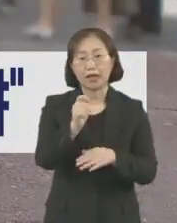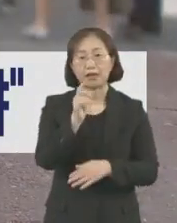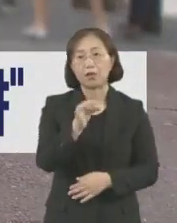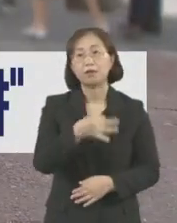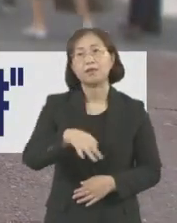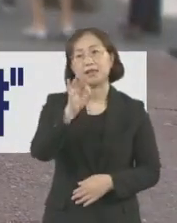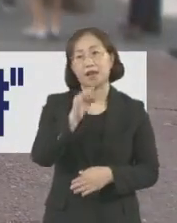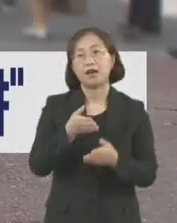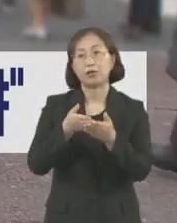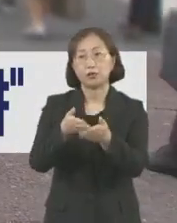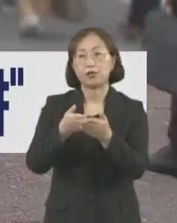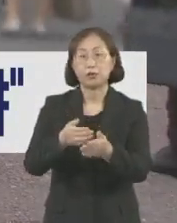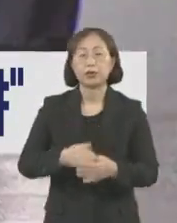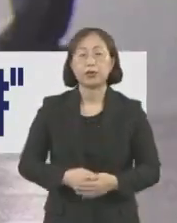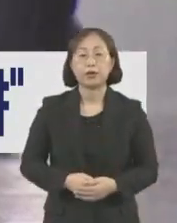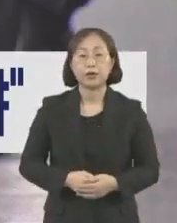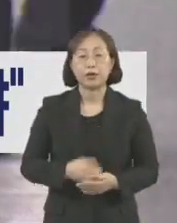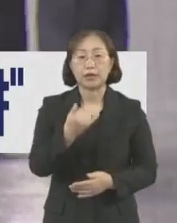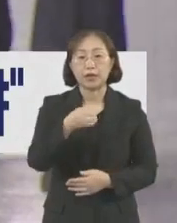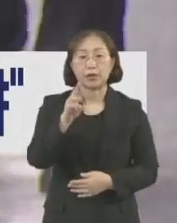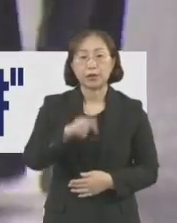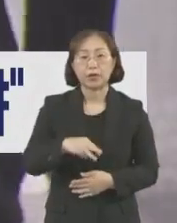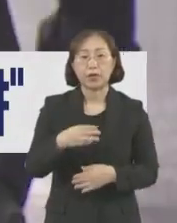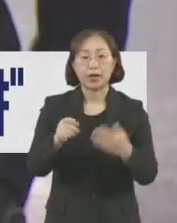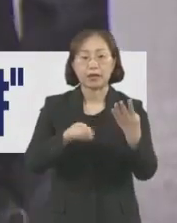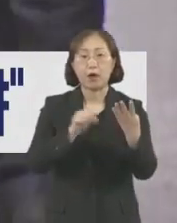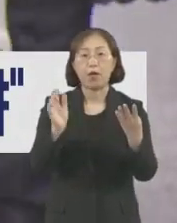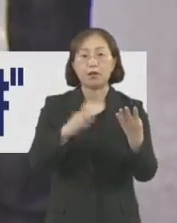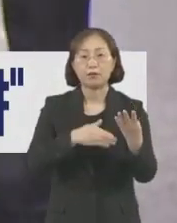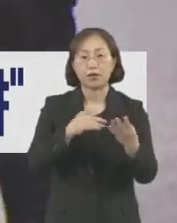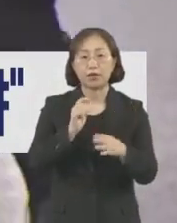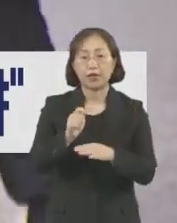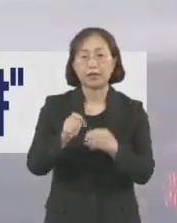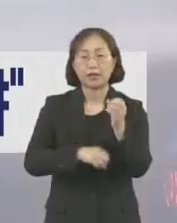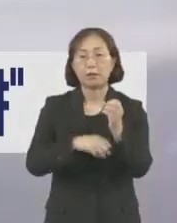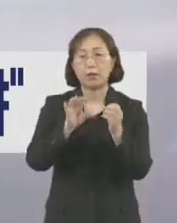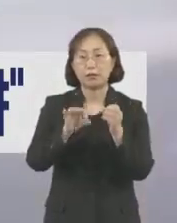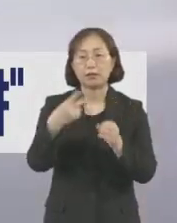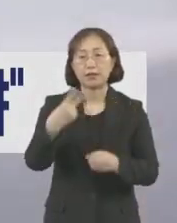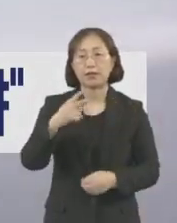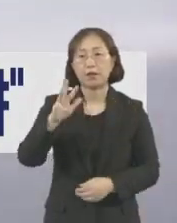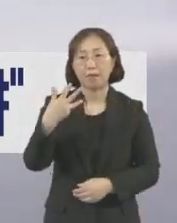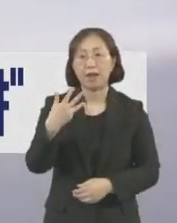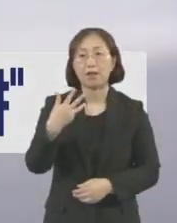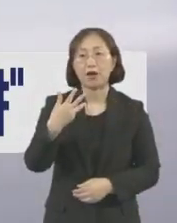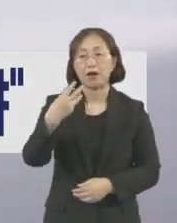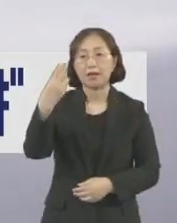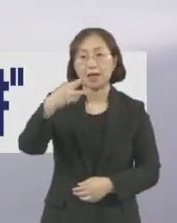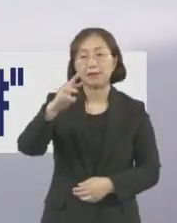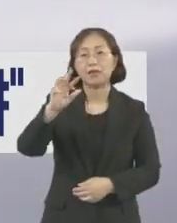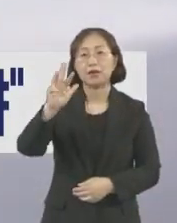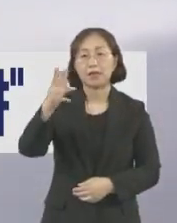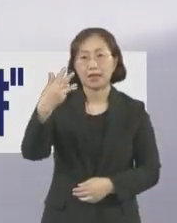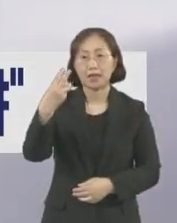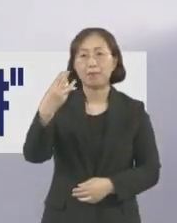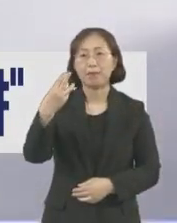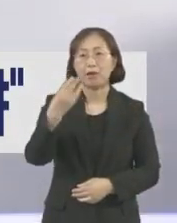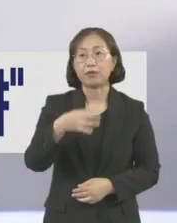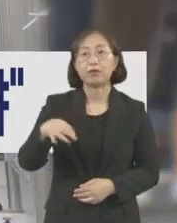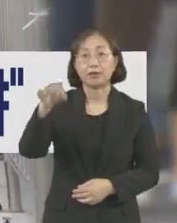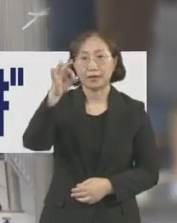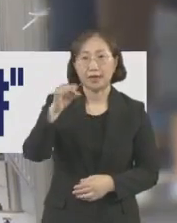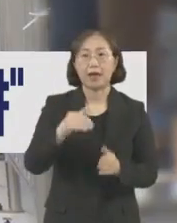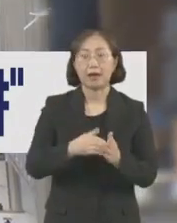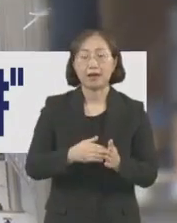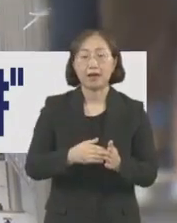거세질 전망입니다 세종시가 지난 4월부터 택시 기본요금을 2천 8백원 에서 3,300원 으로 인상안